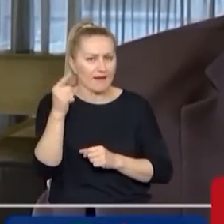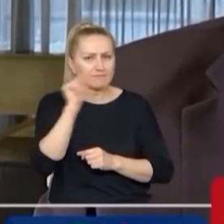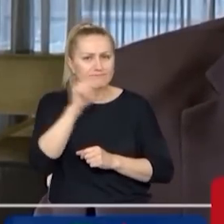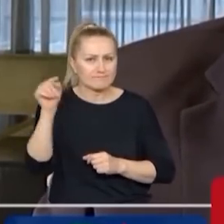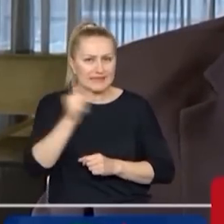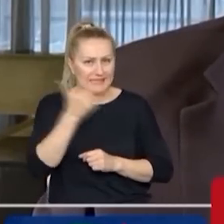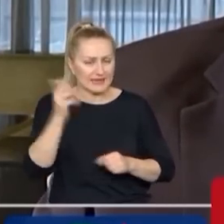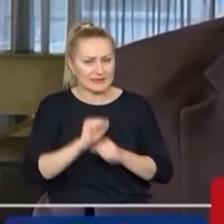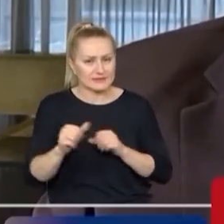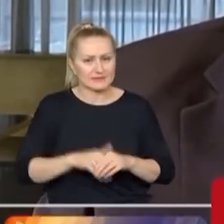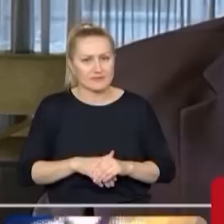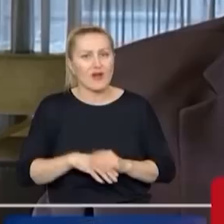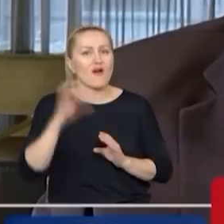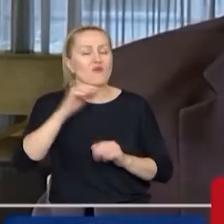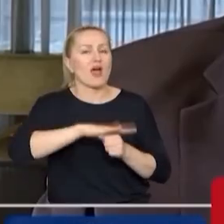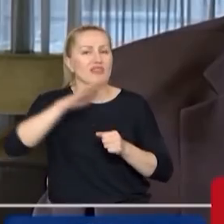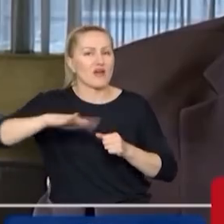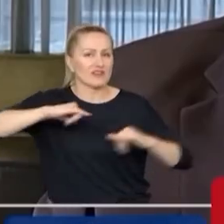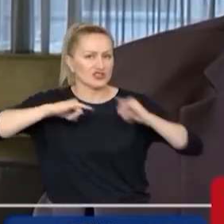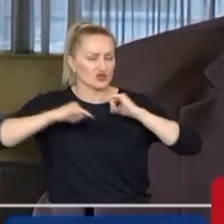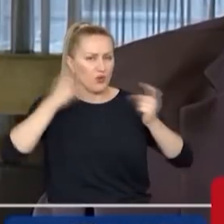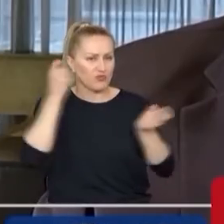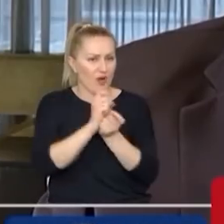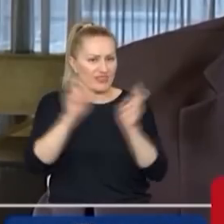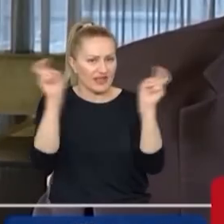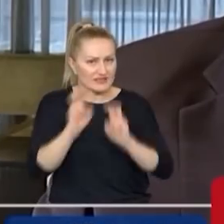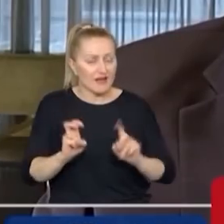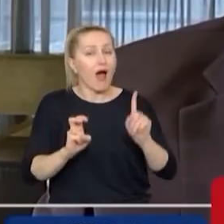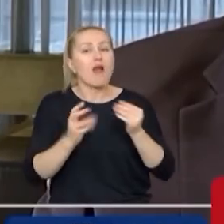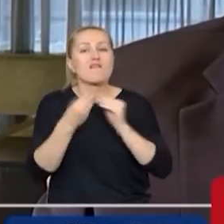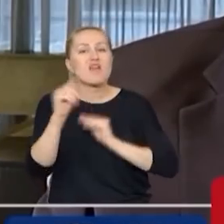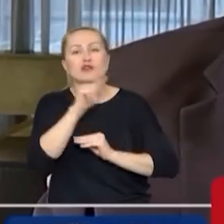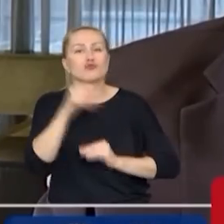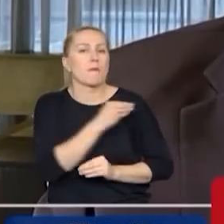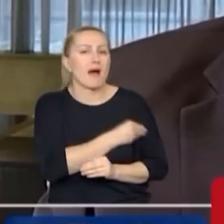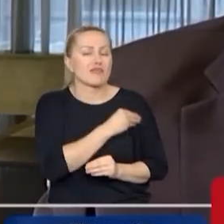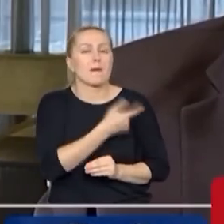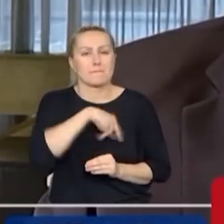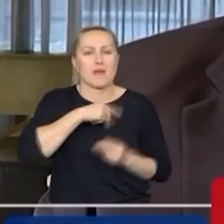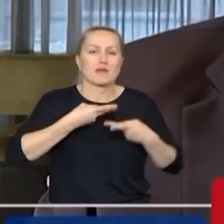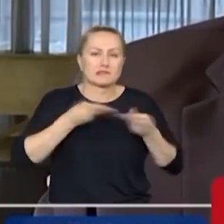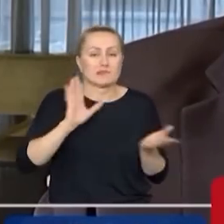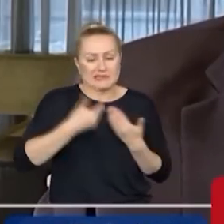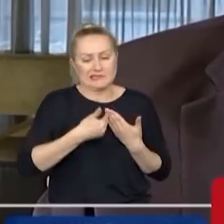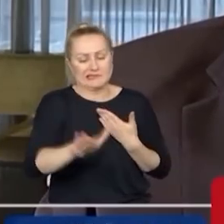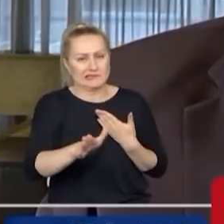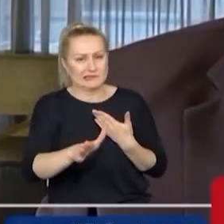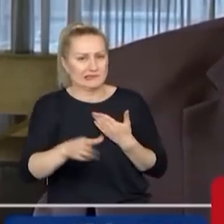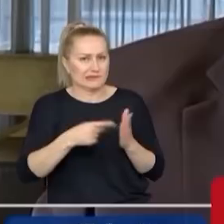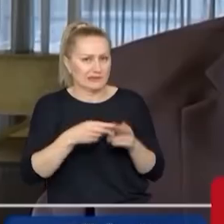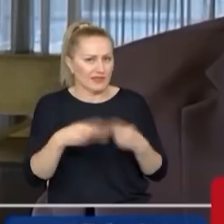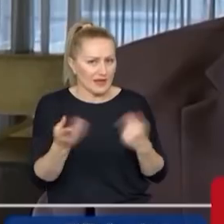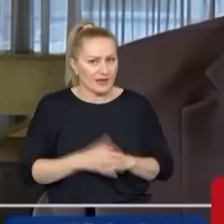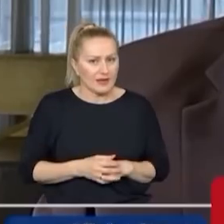na stronie internetowej Narodowego Zarządu Antykryzysowego, ale większość tych materiałów upublicznimy w najbliższej perspektywie.